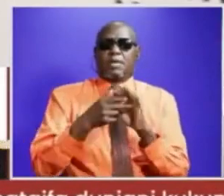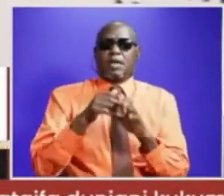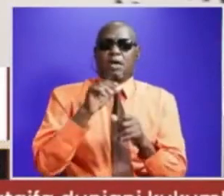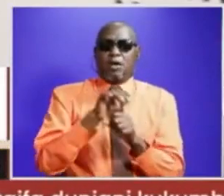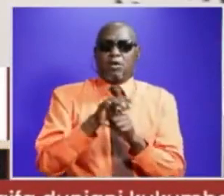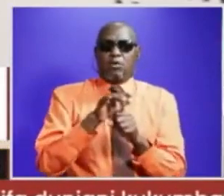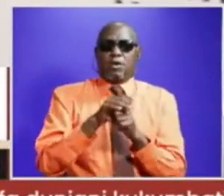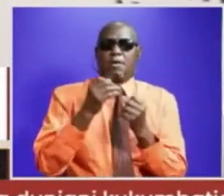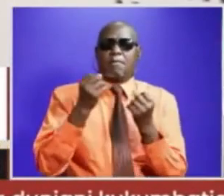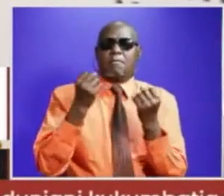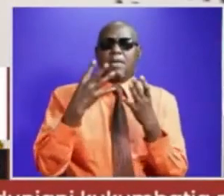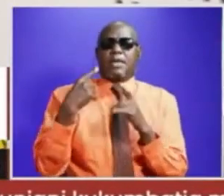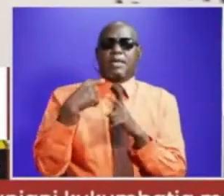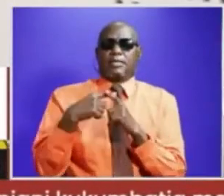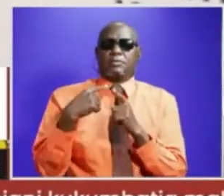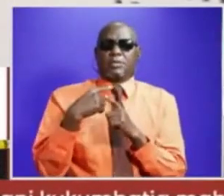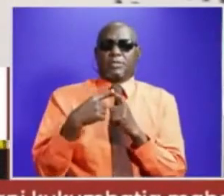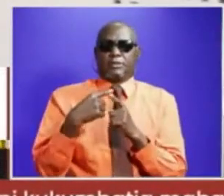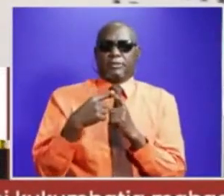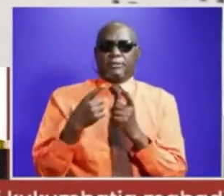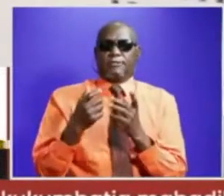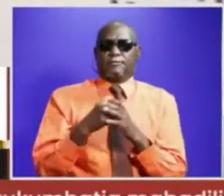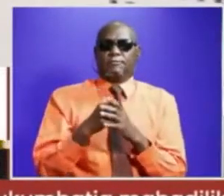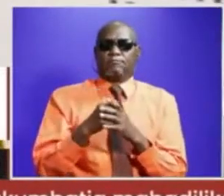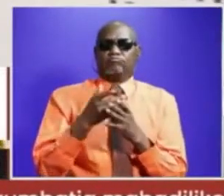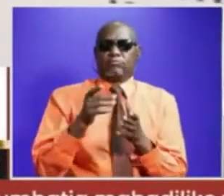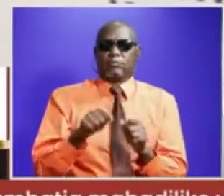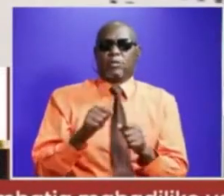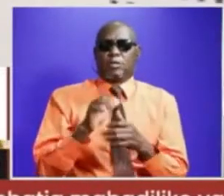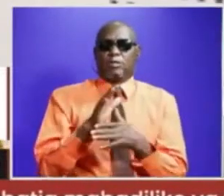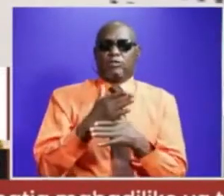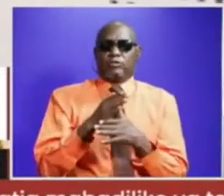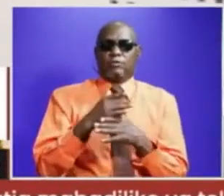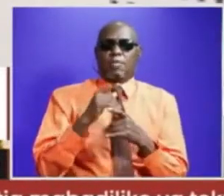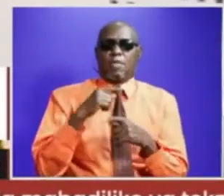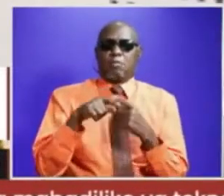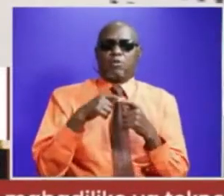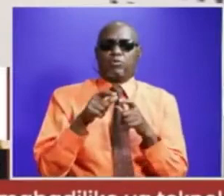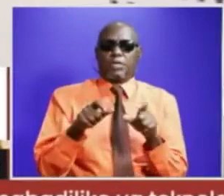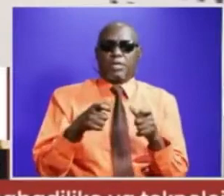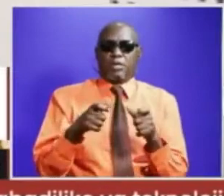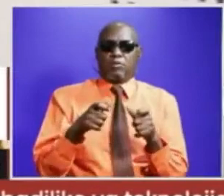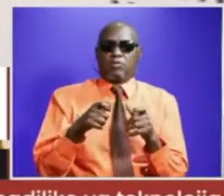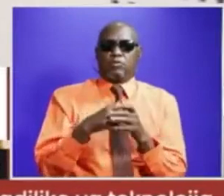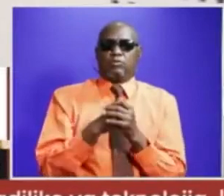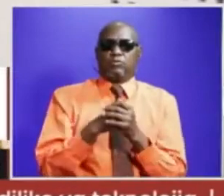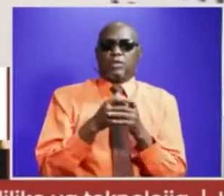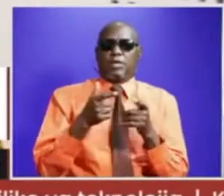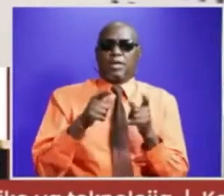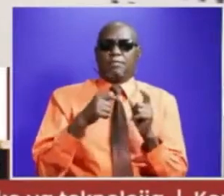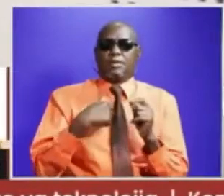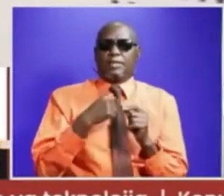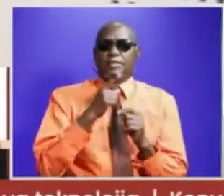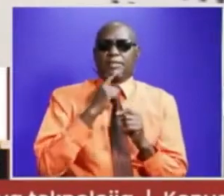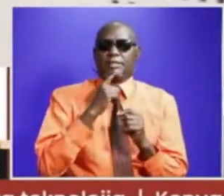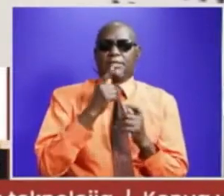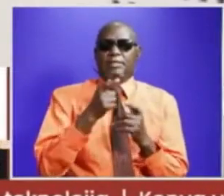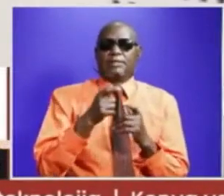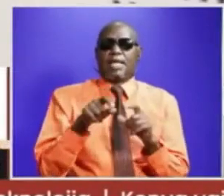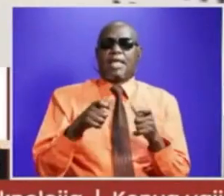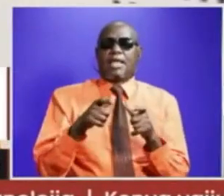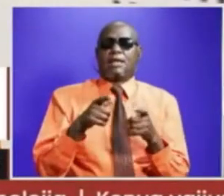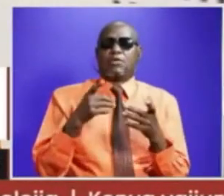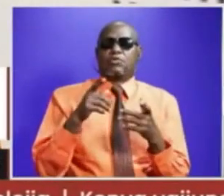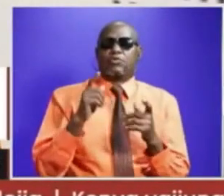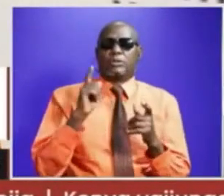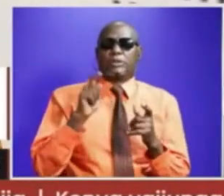many experiences and encounters I could share about a radio. But let me just say, radio should live